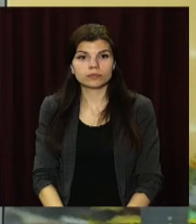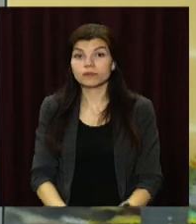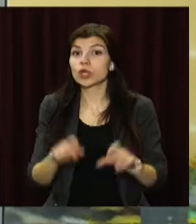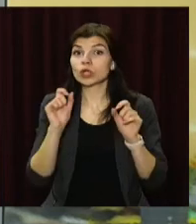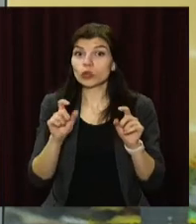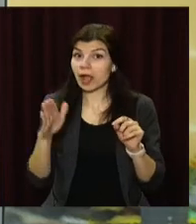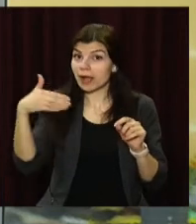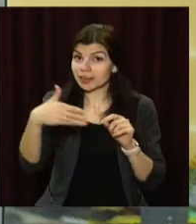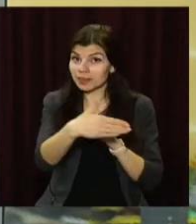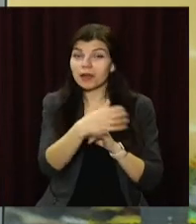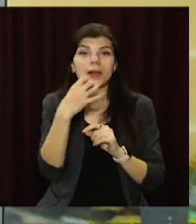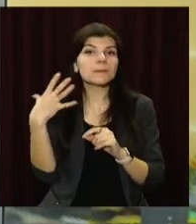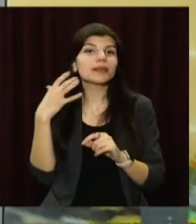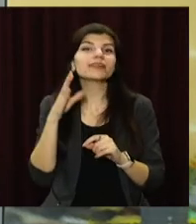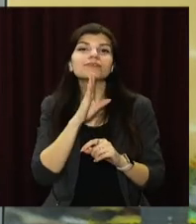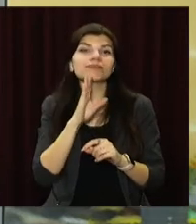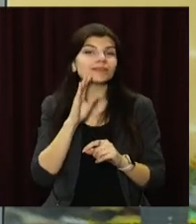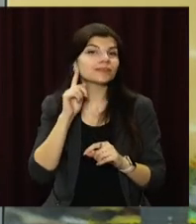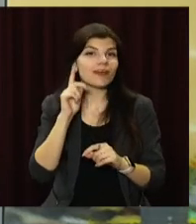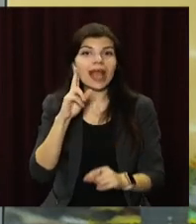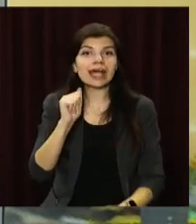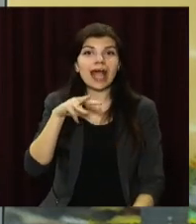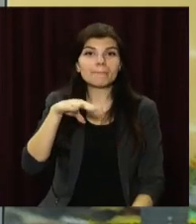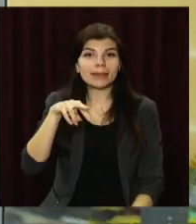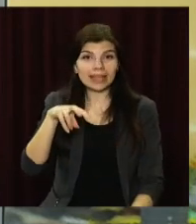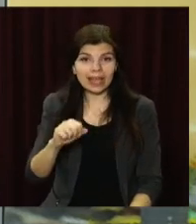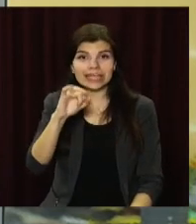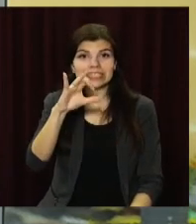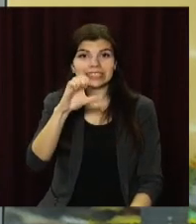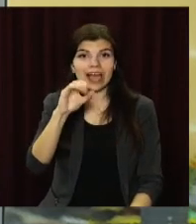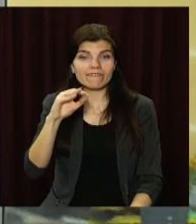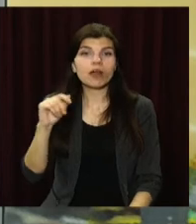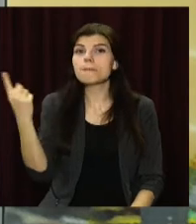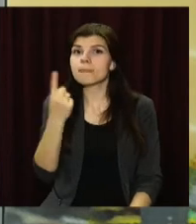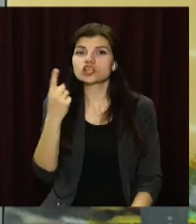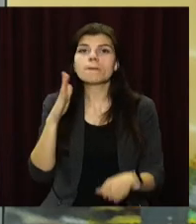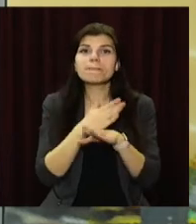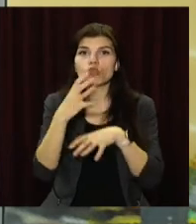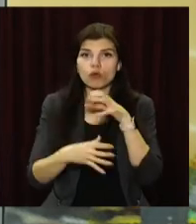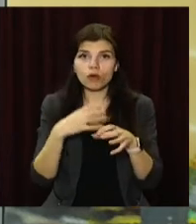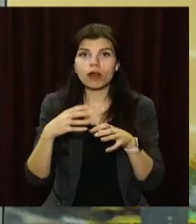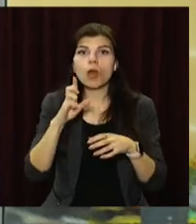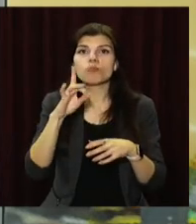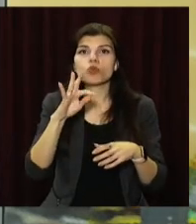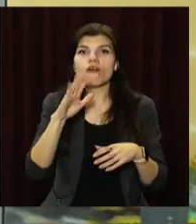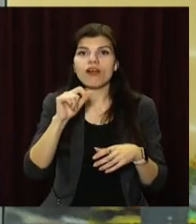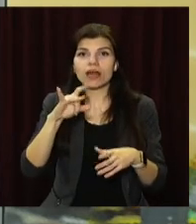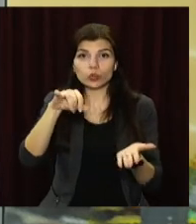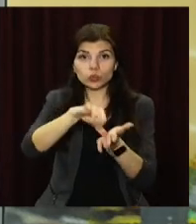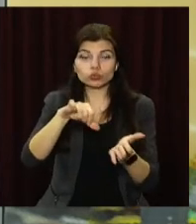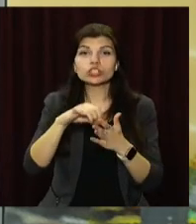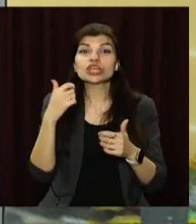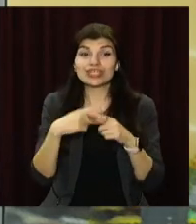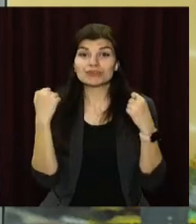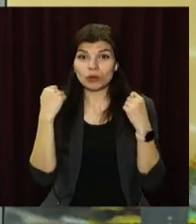Золота рибка. 15-річна плавчиня Каміла Ісаєва стала першою на міжнародному турнірі з плавання у Броварах. Спортсменка 4